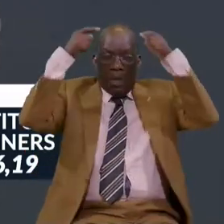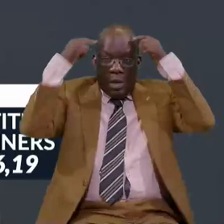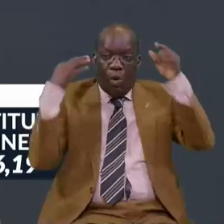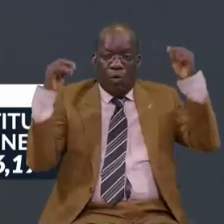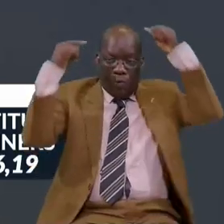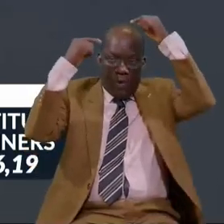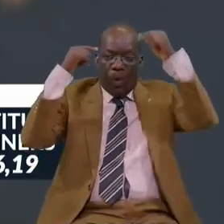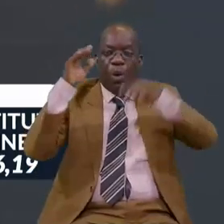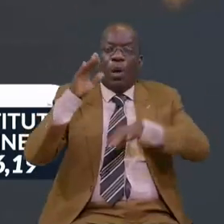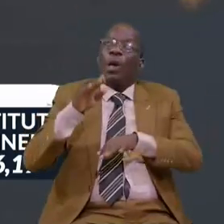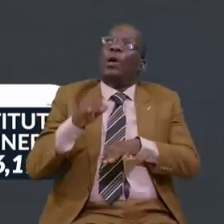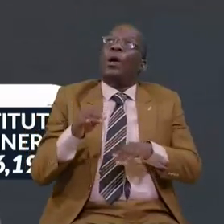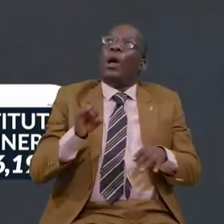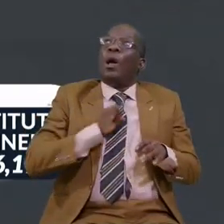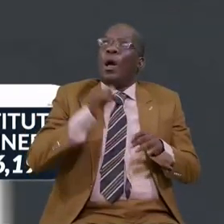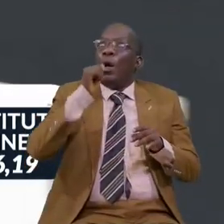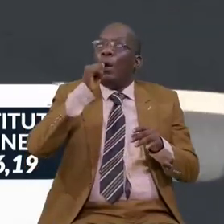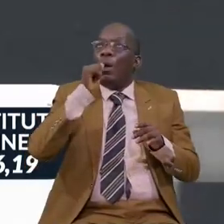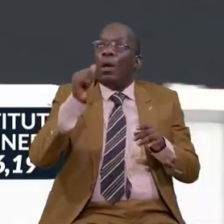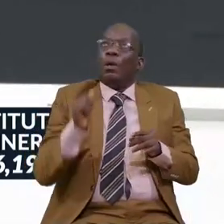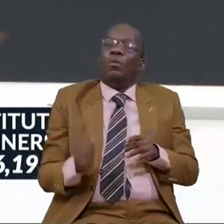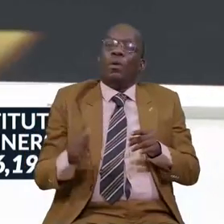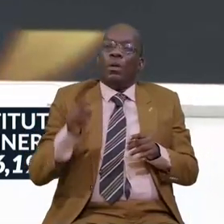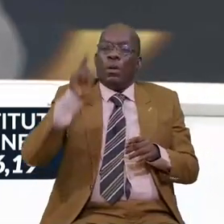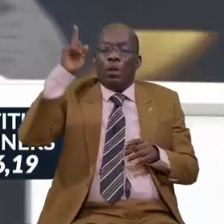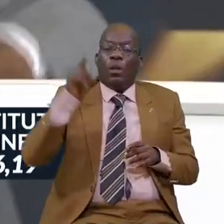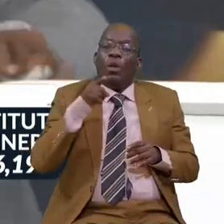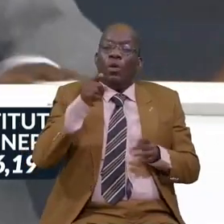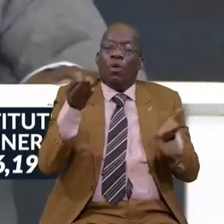Vous voulez placer la couronne d'épines sur ma tête? C'est moi.